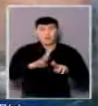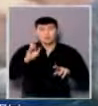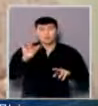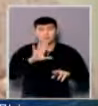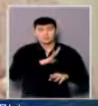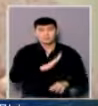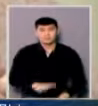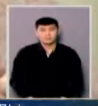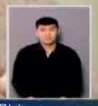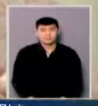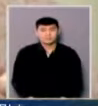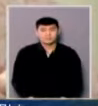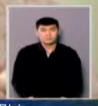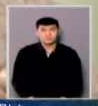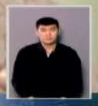Сагырбайұлы.